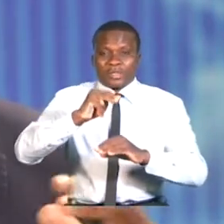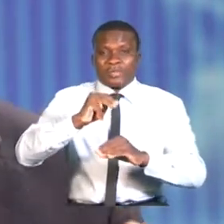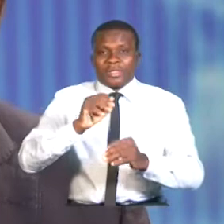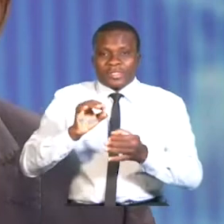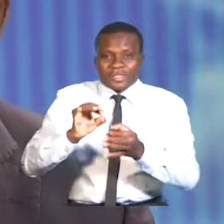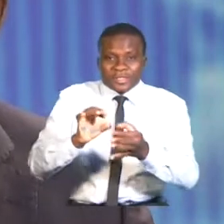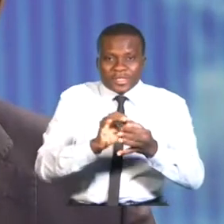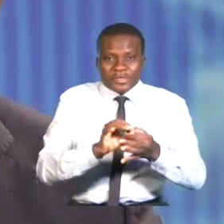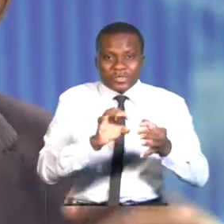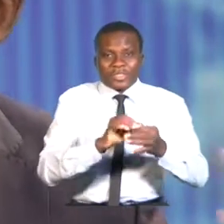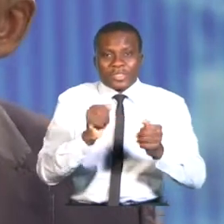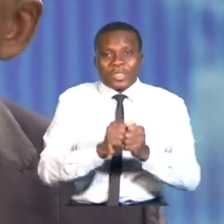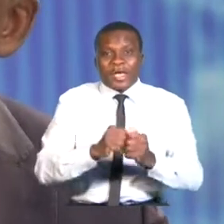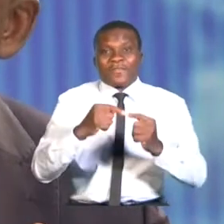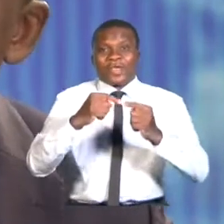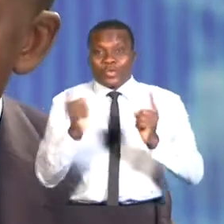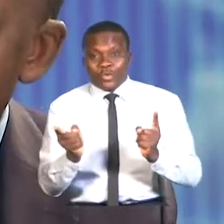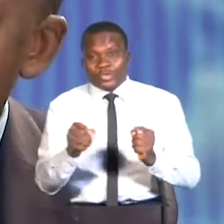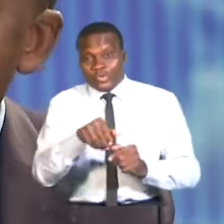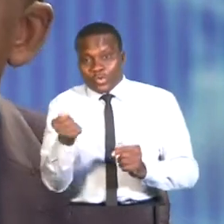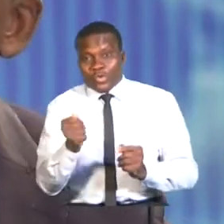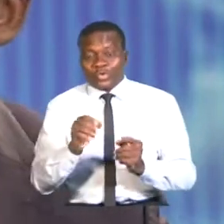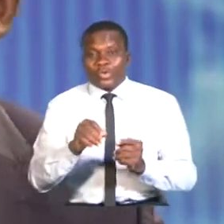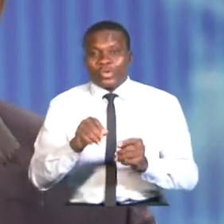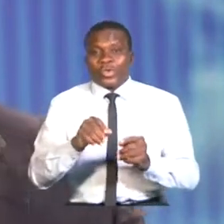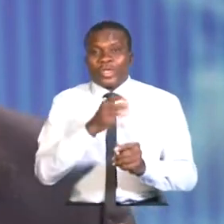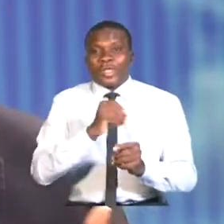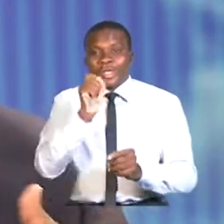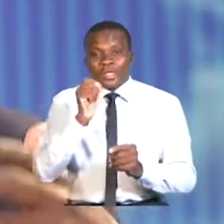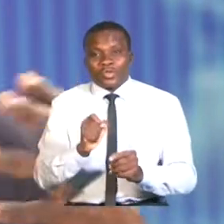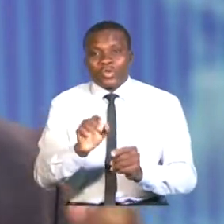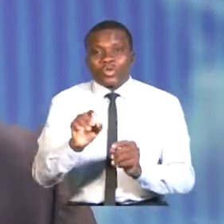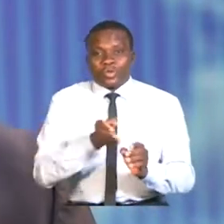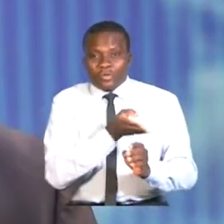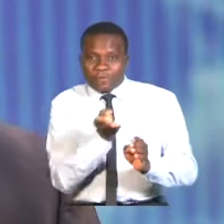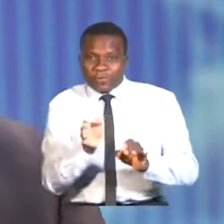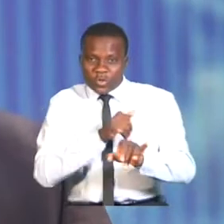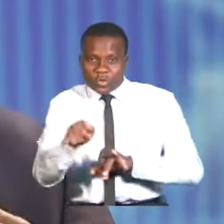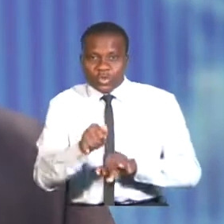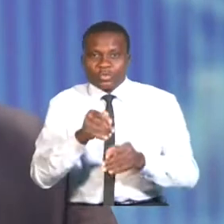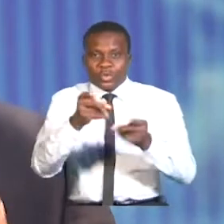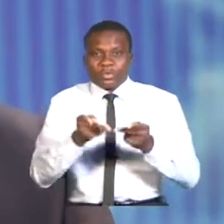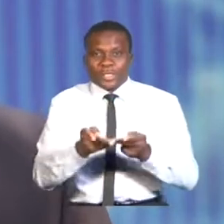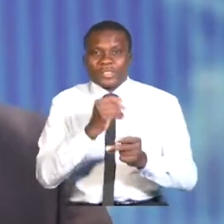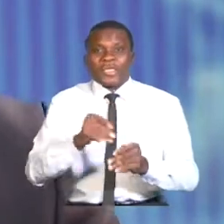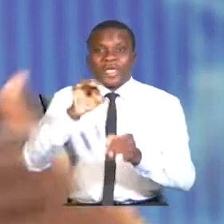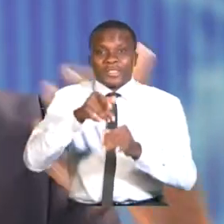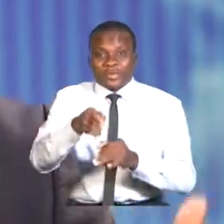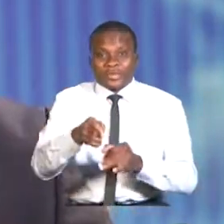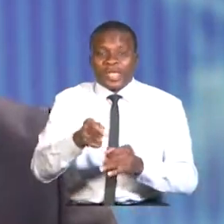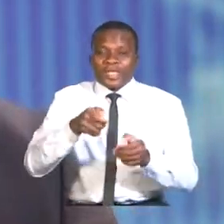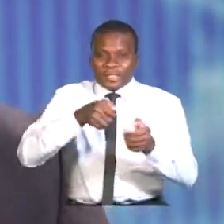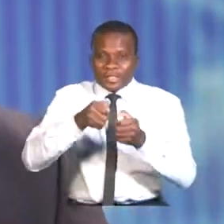s'associent avec l'opposition locale et donc déjoue le parti et c'est l'élu là qui